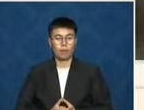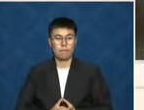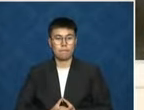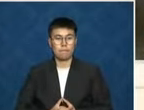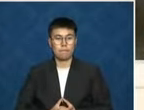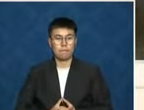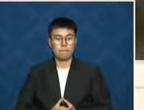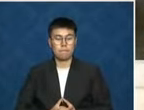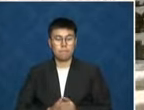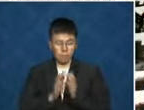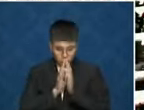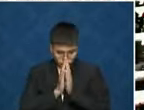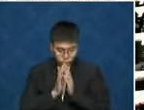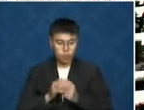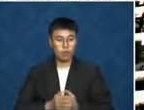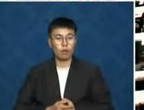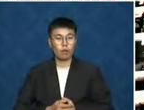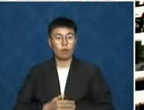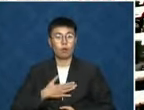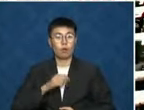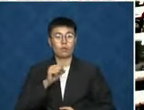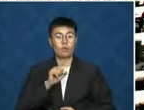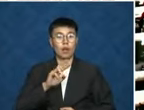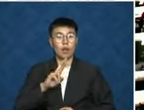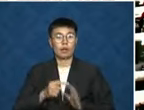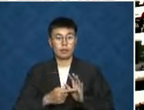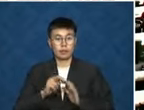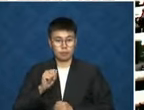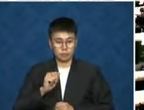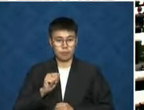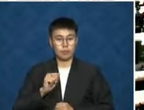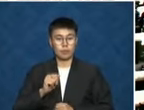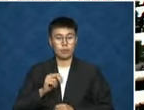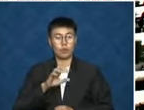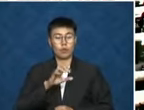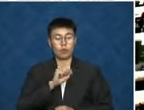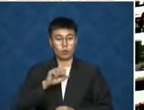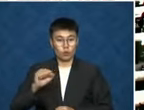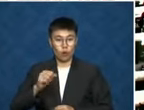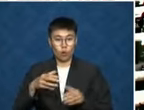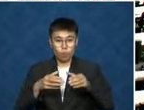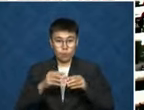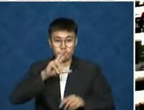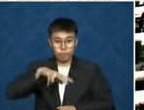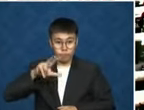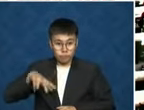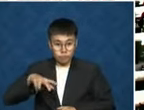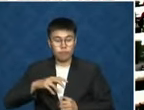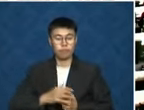ท่านประธานที่เคารพครับผมสรัญติมสุวรรณสมาชิกสภาผู้แทนราษฎรจังหวัดเลยพรรคเพื่อไทยครับ